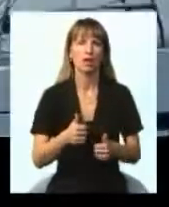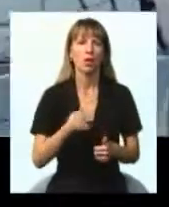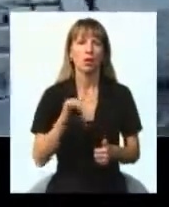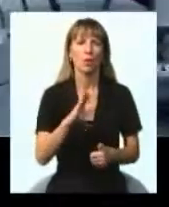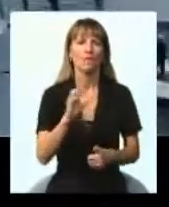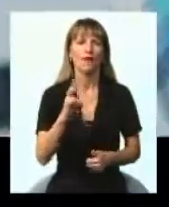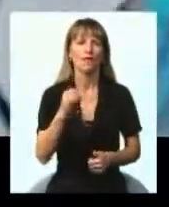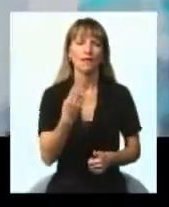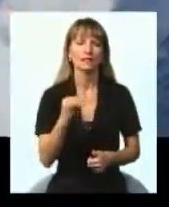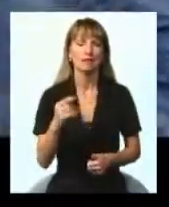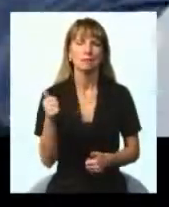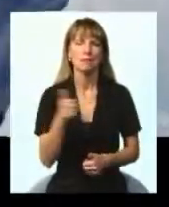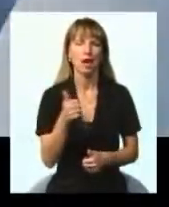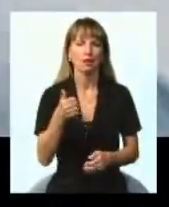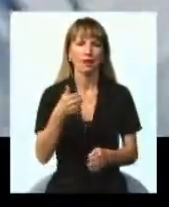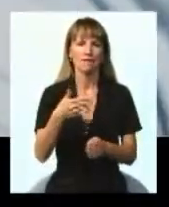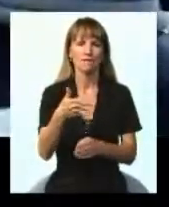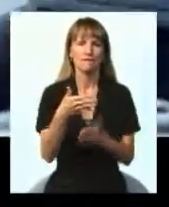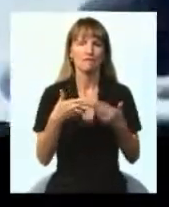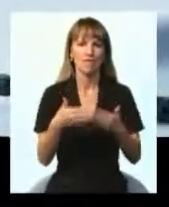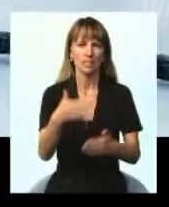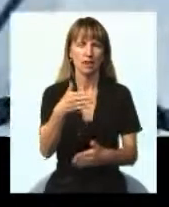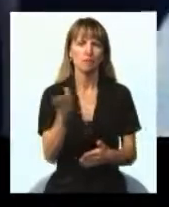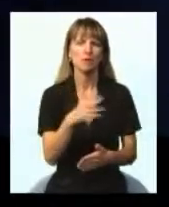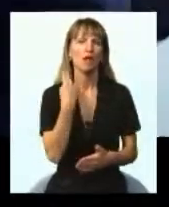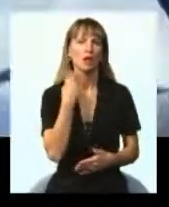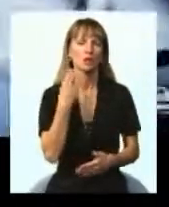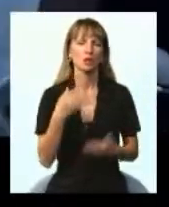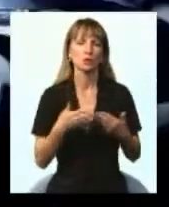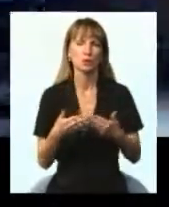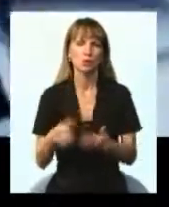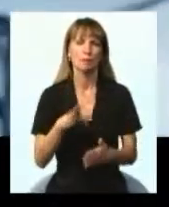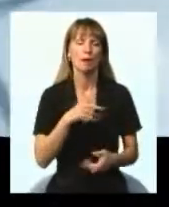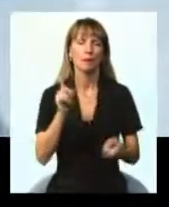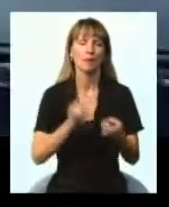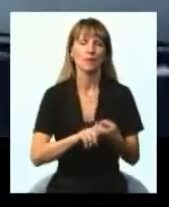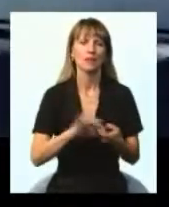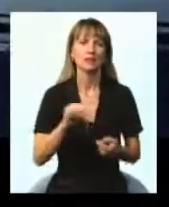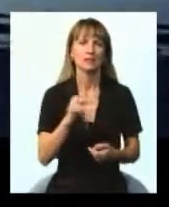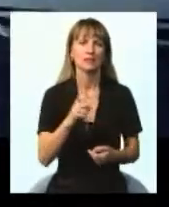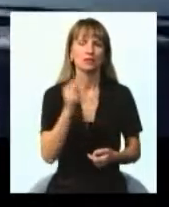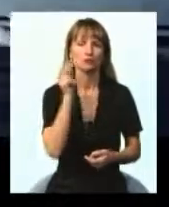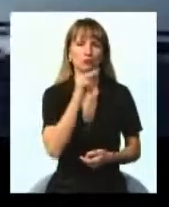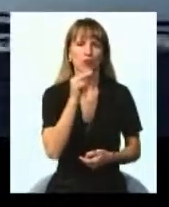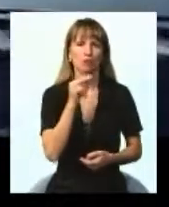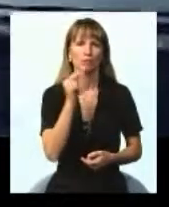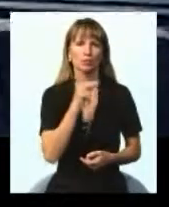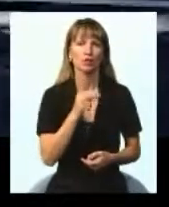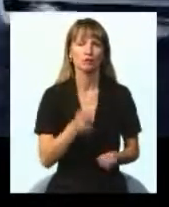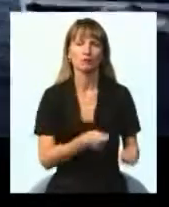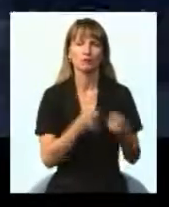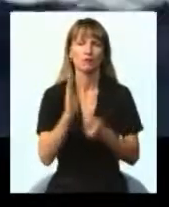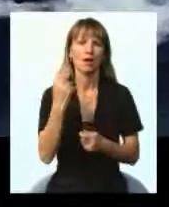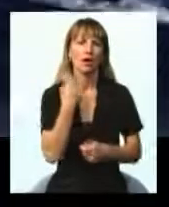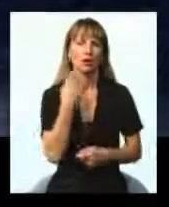Венеції. Перші ж вітрильні перегони відбулися між англійськими судами і були пов'язані із чаєм. Чай тоді возили з Індії в Англію.